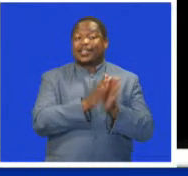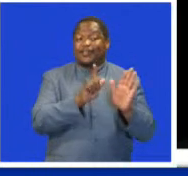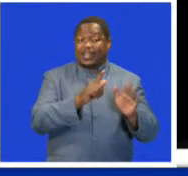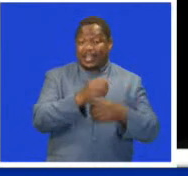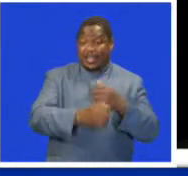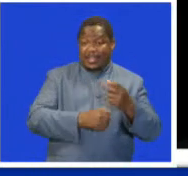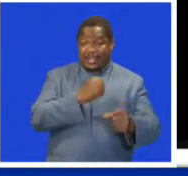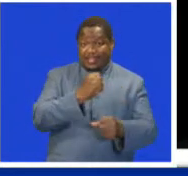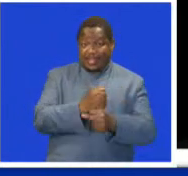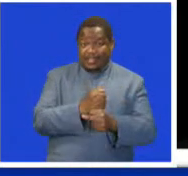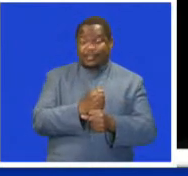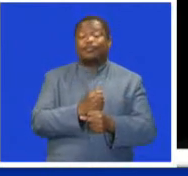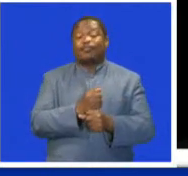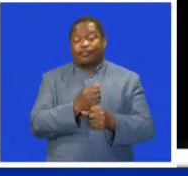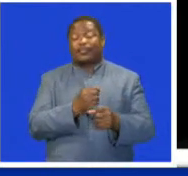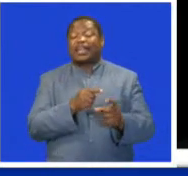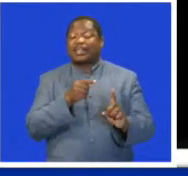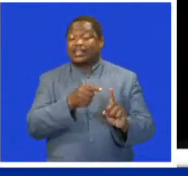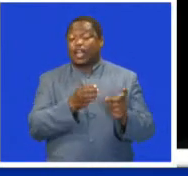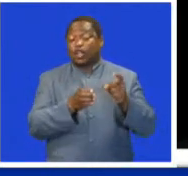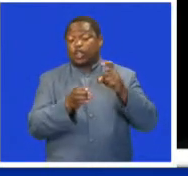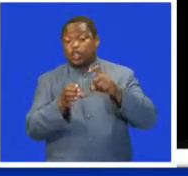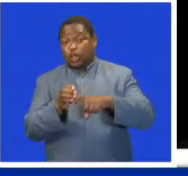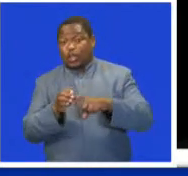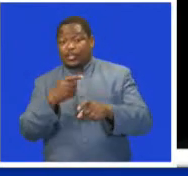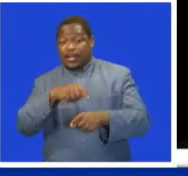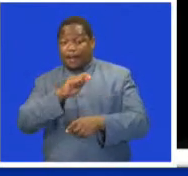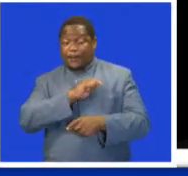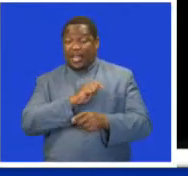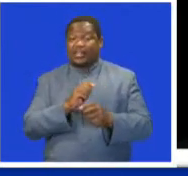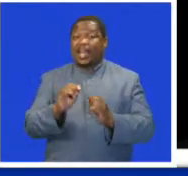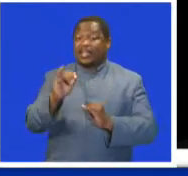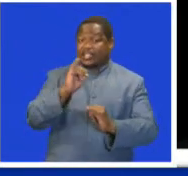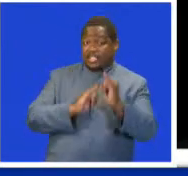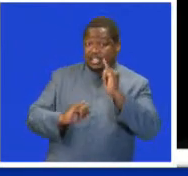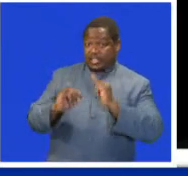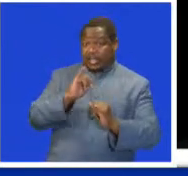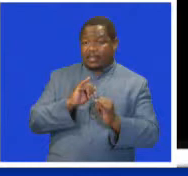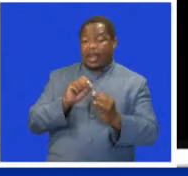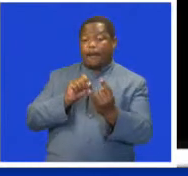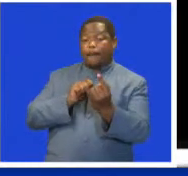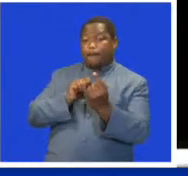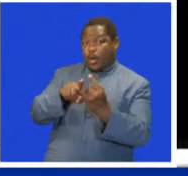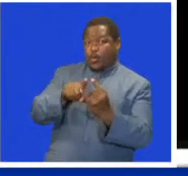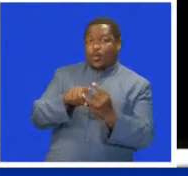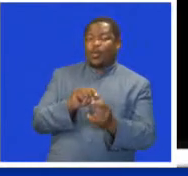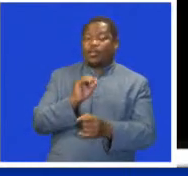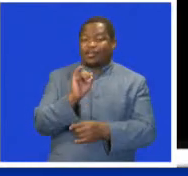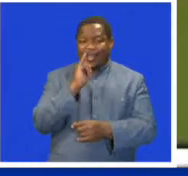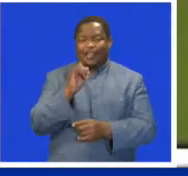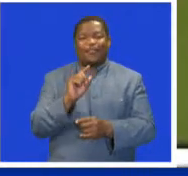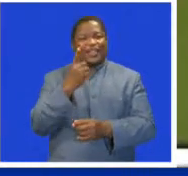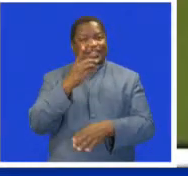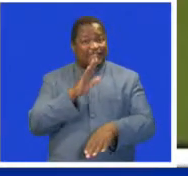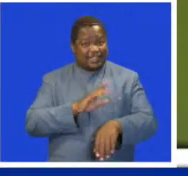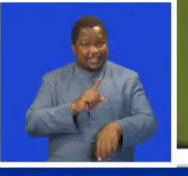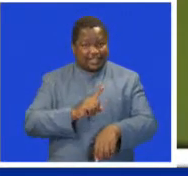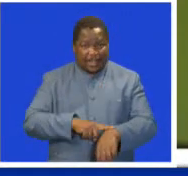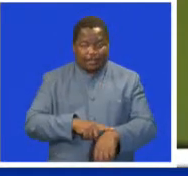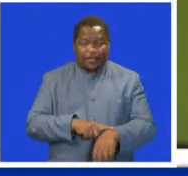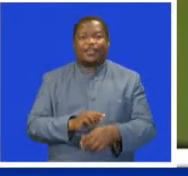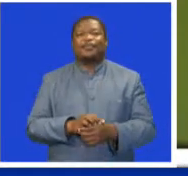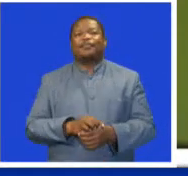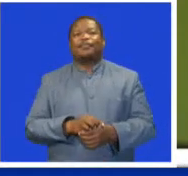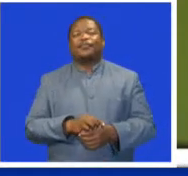kuleli khethelo lelive laseSpain ngesikhathi live laseSpain lishaya i-Ukraine ngamagoli lamane ecanzeni. Ligoli lafathi-ke